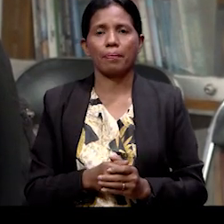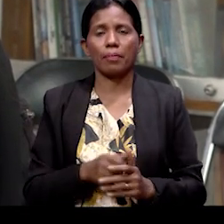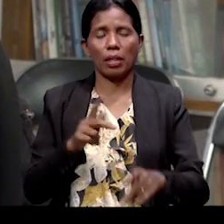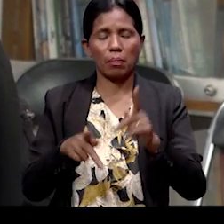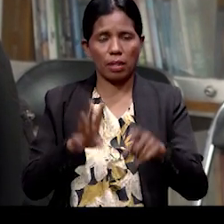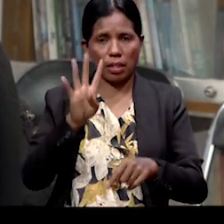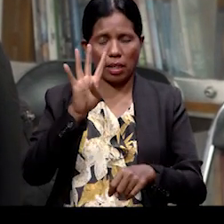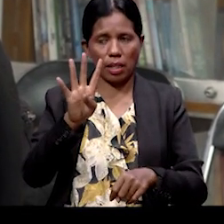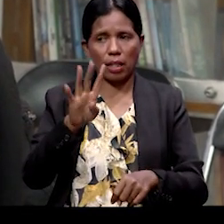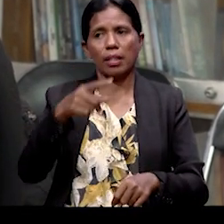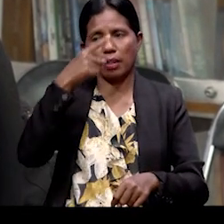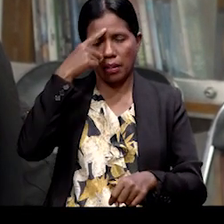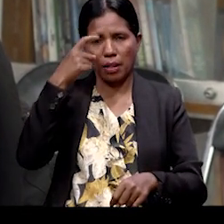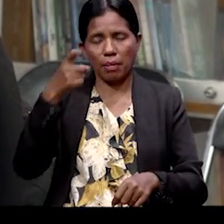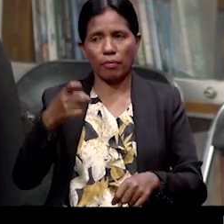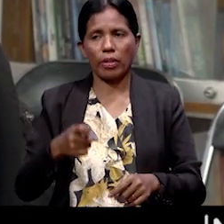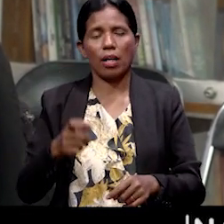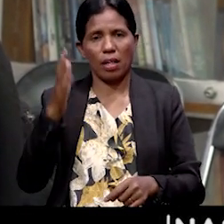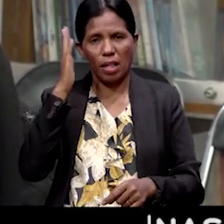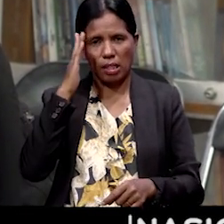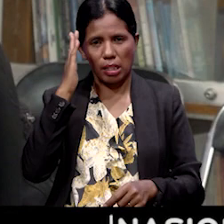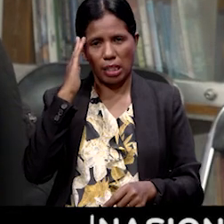hat nene tambah deskumfia